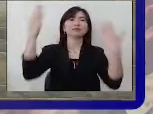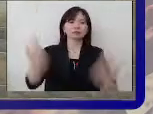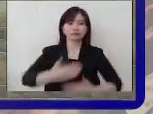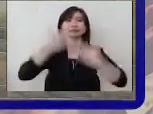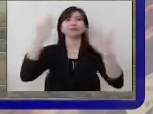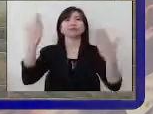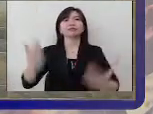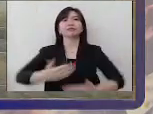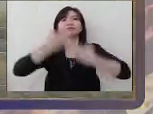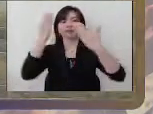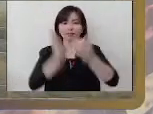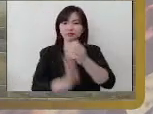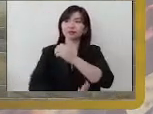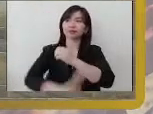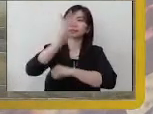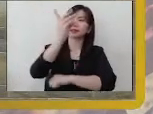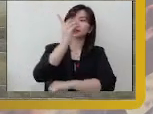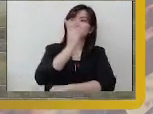birthday, happy